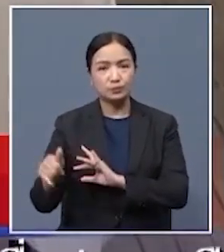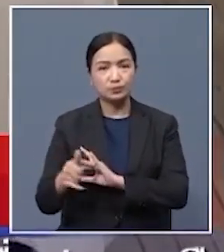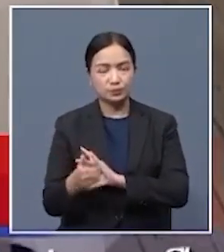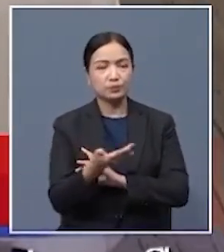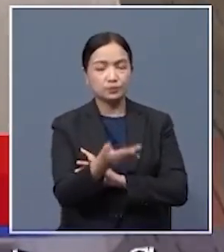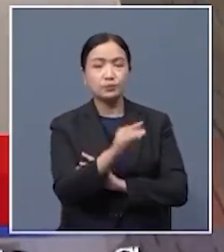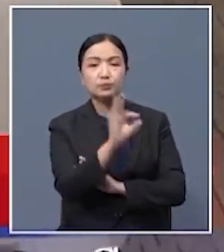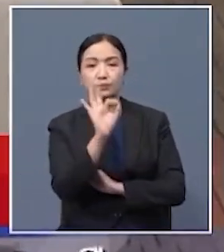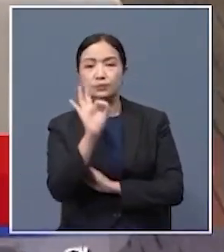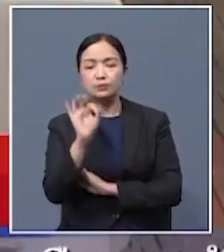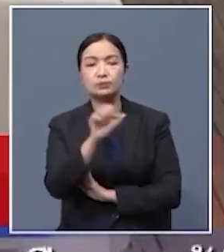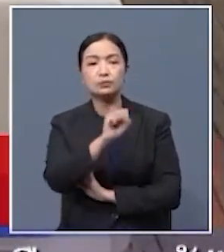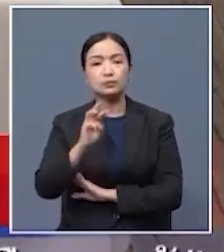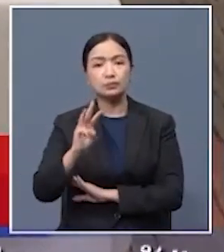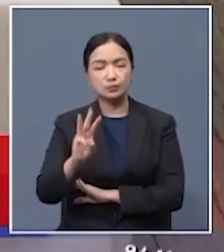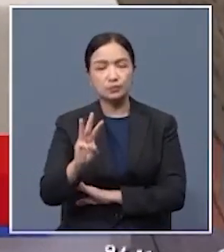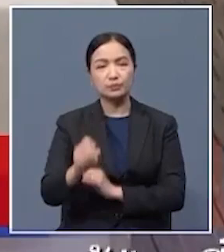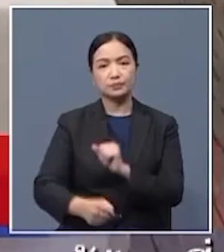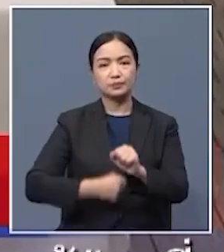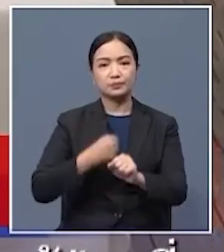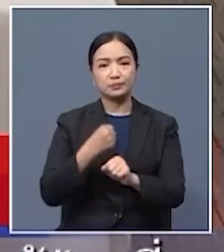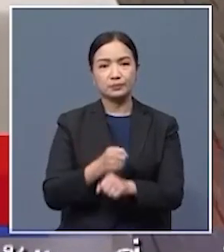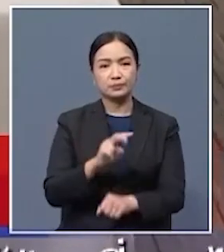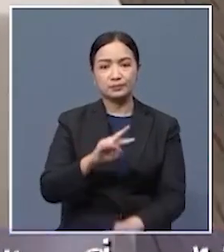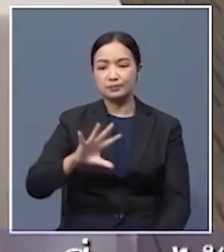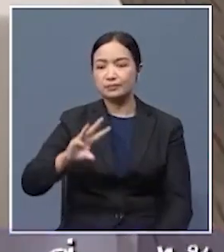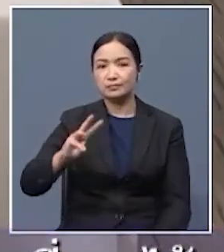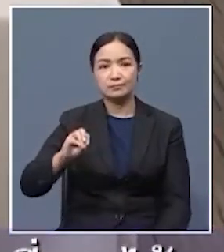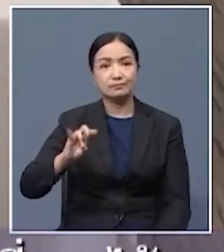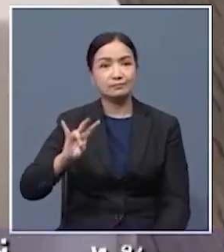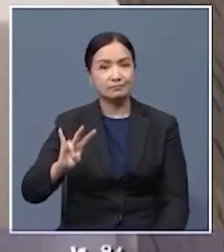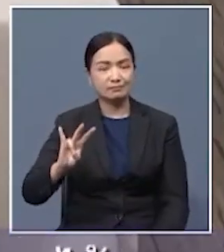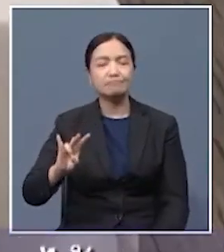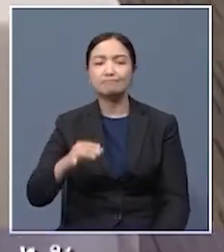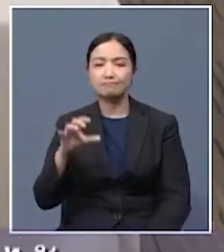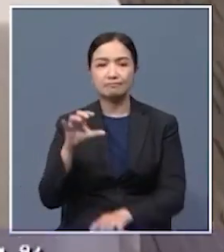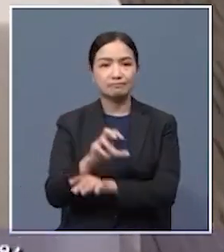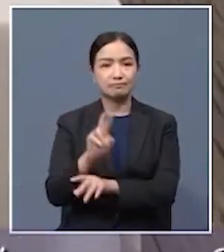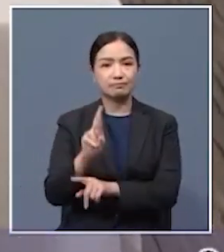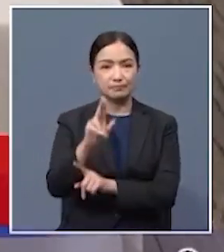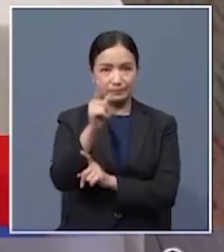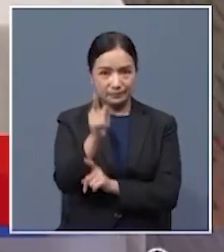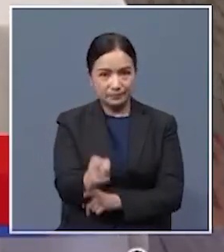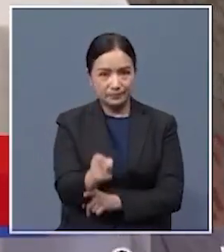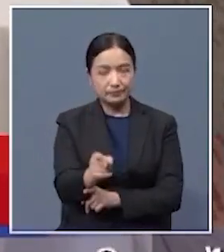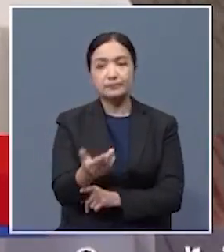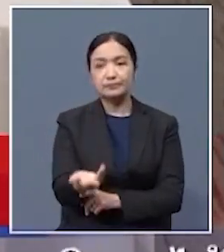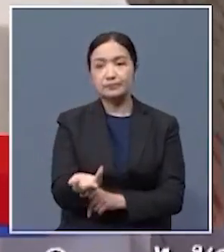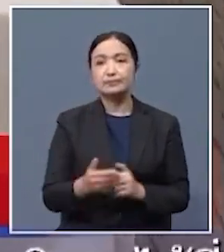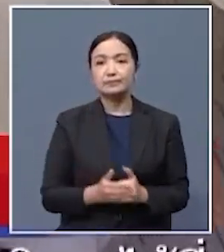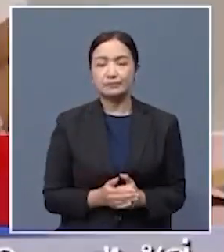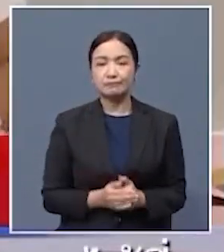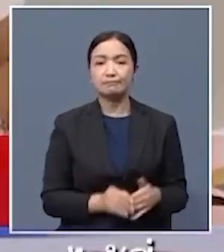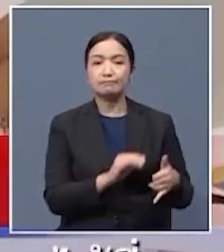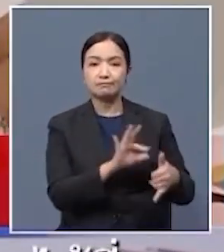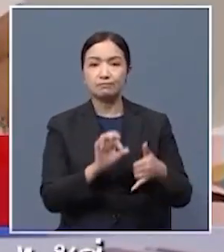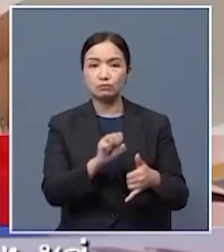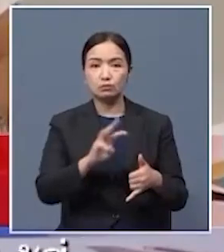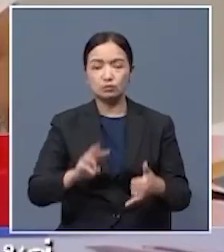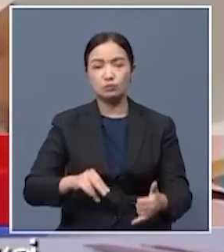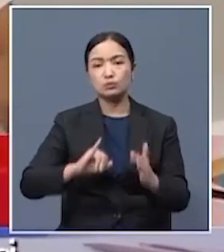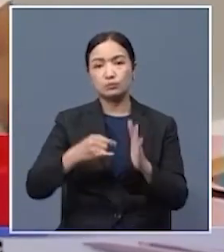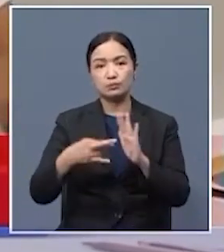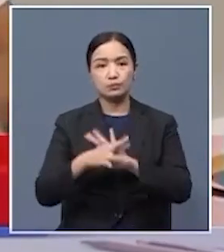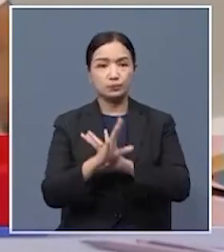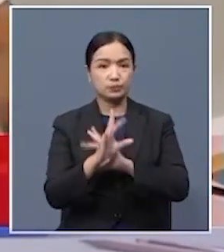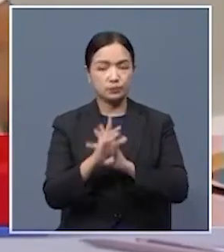ให้มีการเลือกสมาชิกวุฒิสภาพุทธศักราช2567มีผลบังคับใช้ดังนั้นเพื่อให้การเลือกสมาชิกวุฒิสภาของจังหวัด